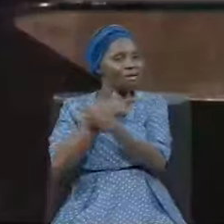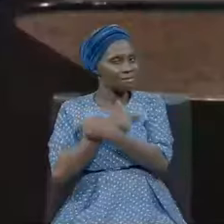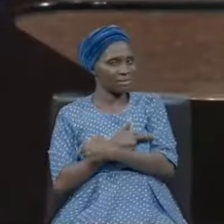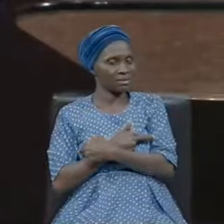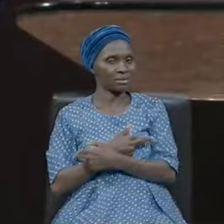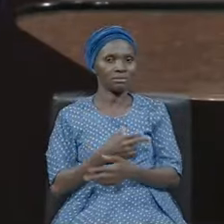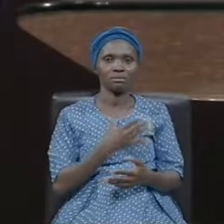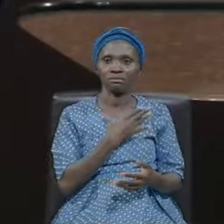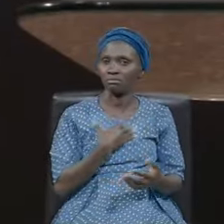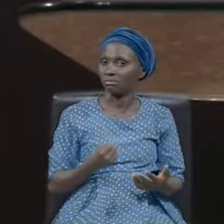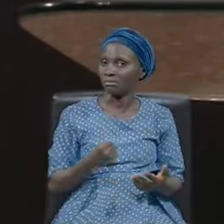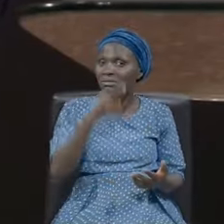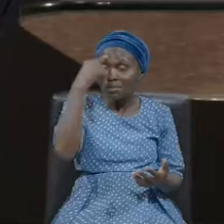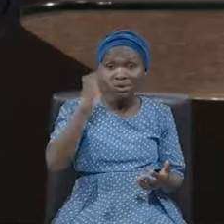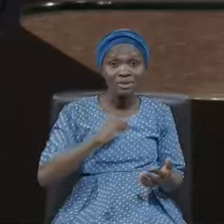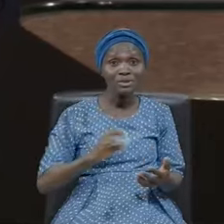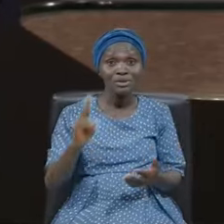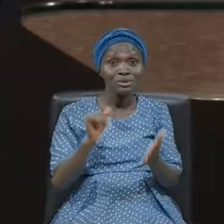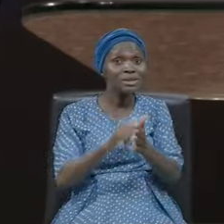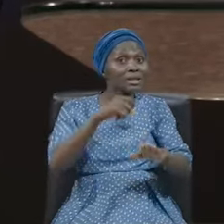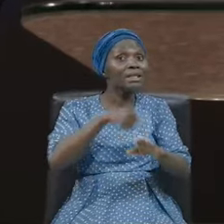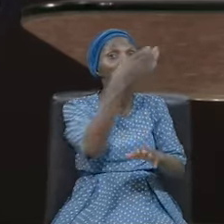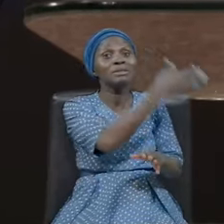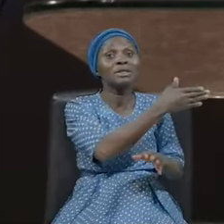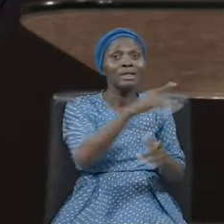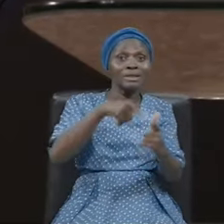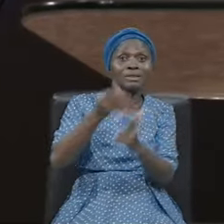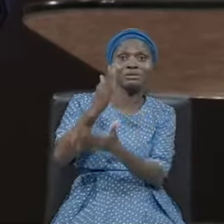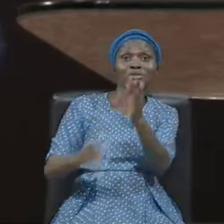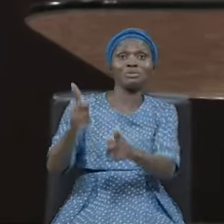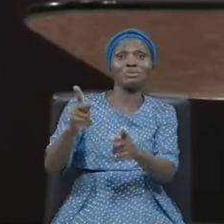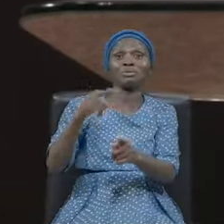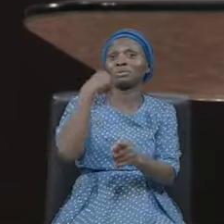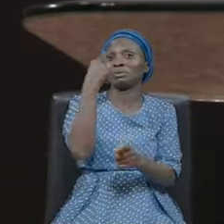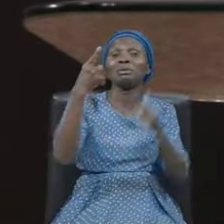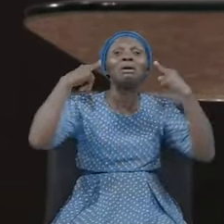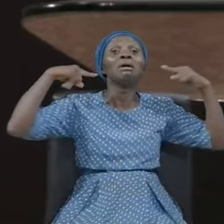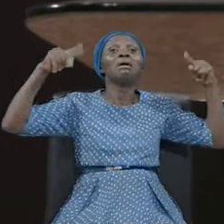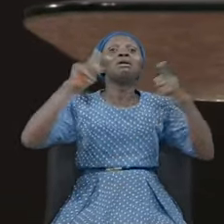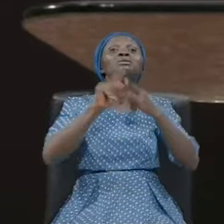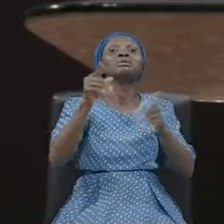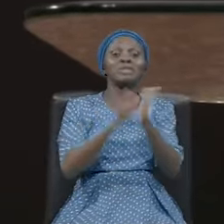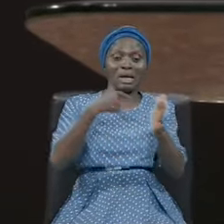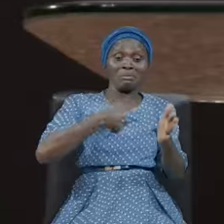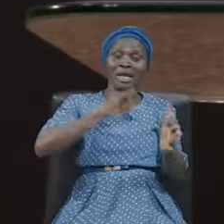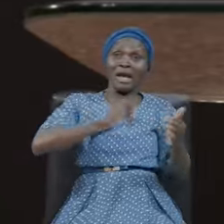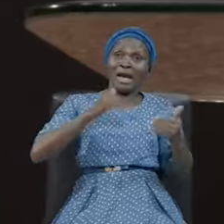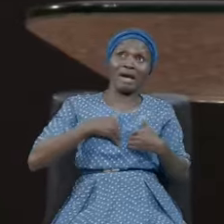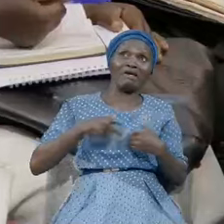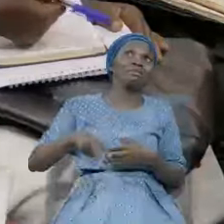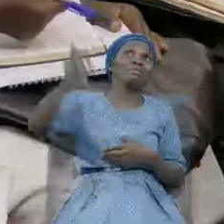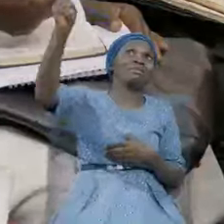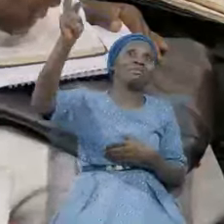ce temps-là. On vous a dit que votre pasteur a fui, qu'il est parti